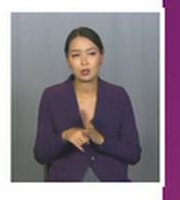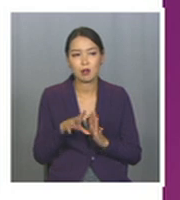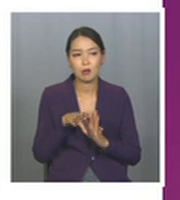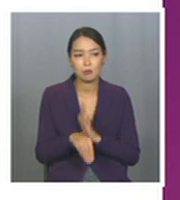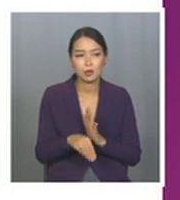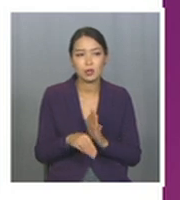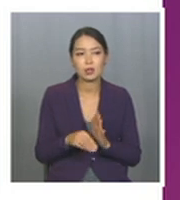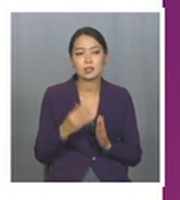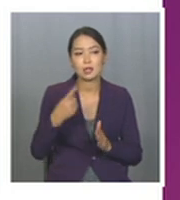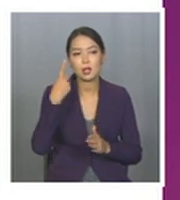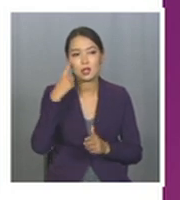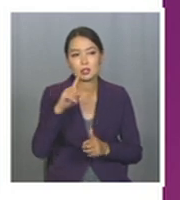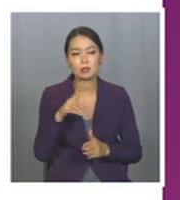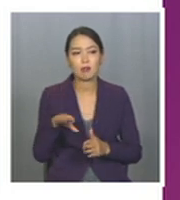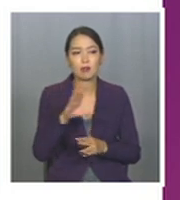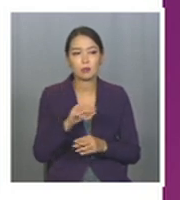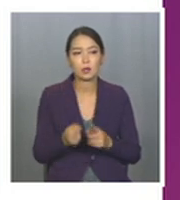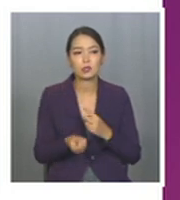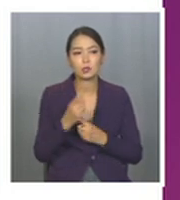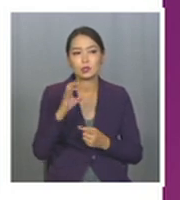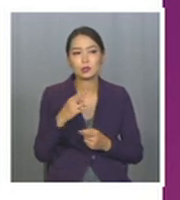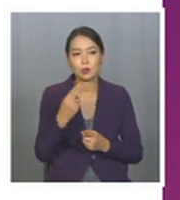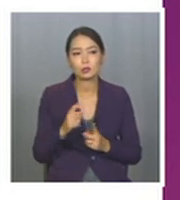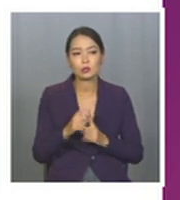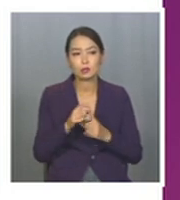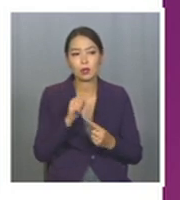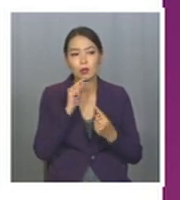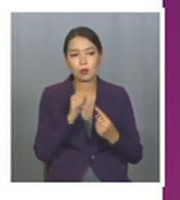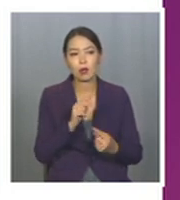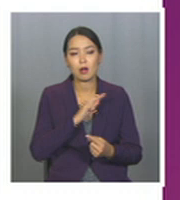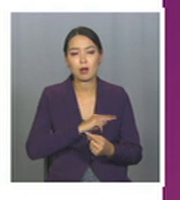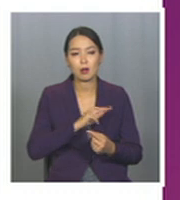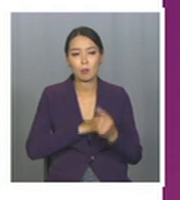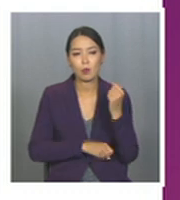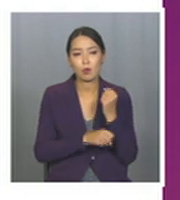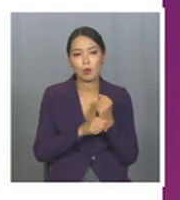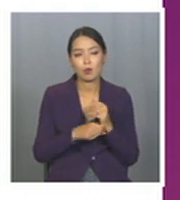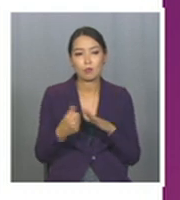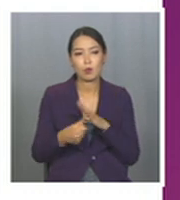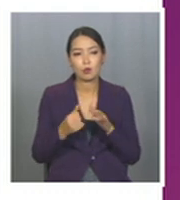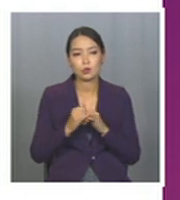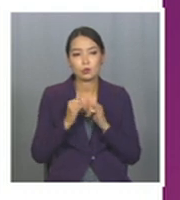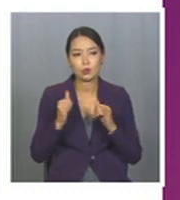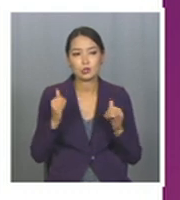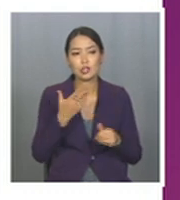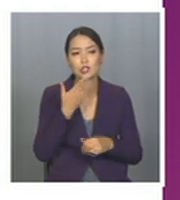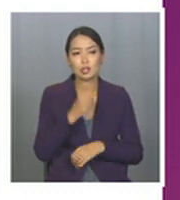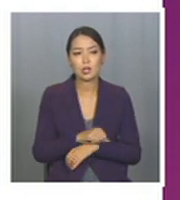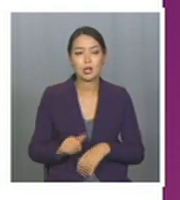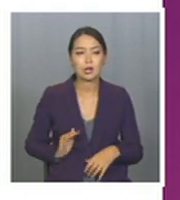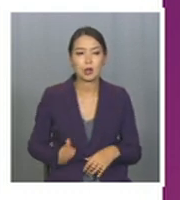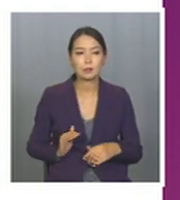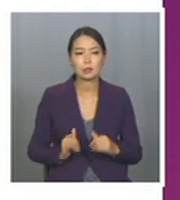келуі, социалистік ұстанымға қарсы болуы, жұмыссыздықтың өсуі, шетел капиталының арта түсуі,